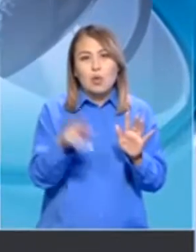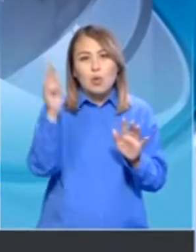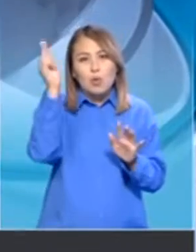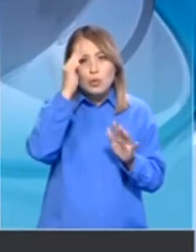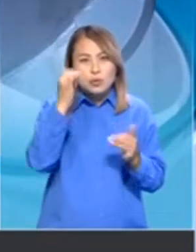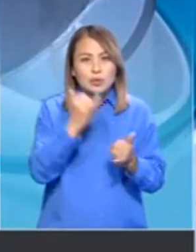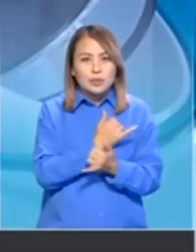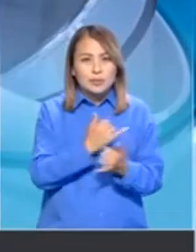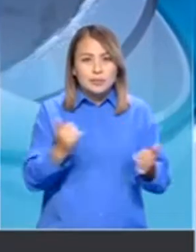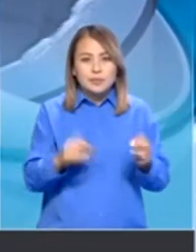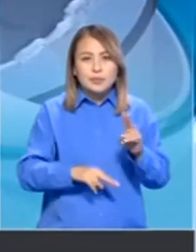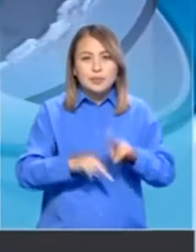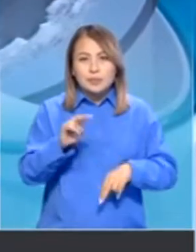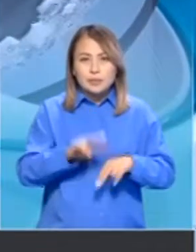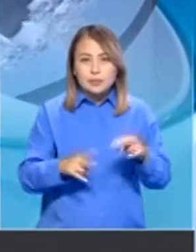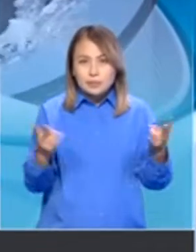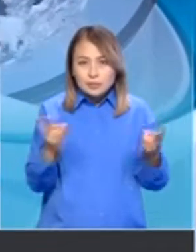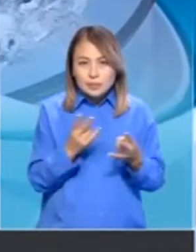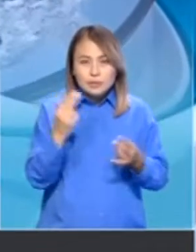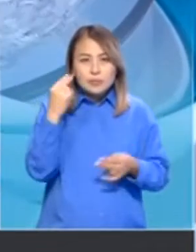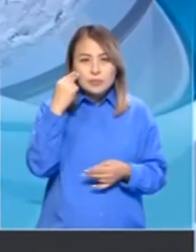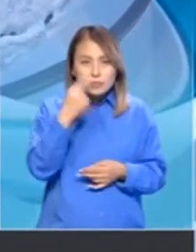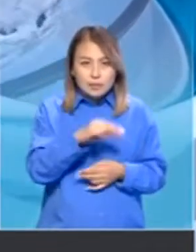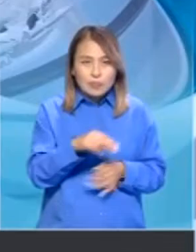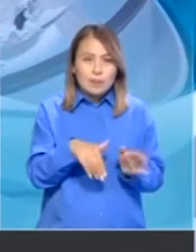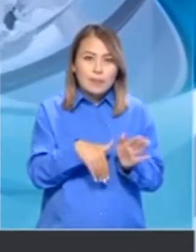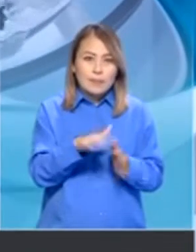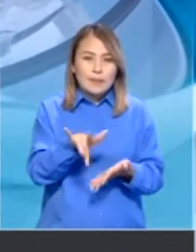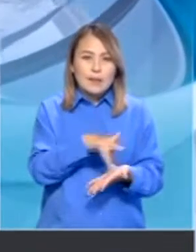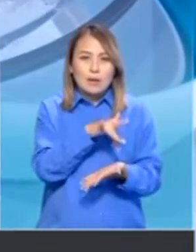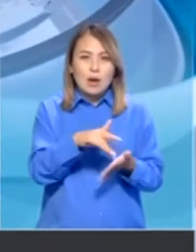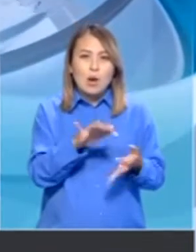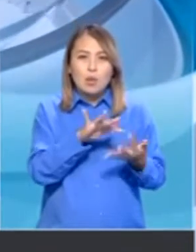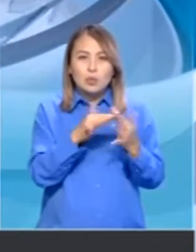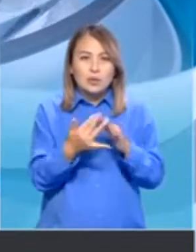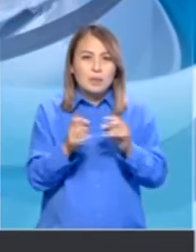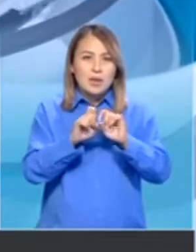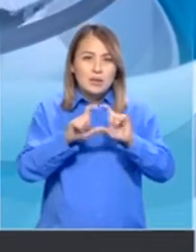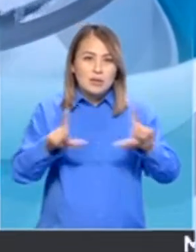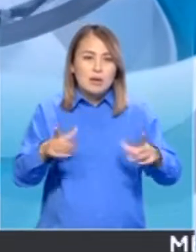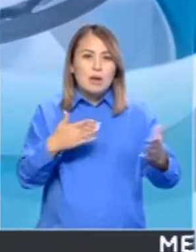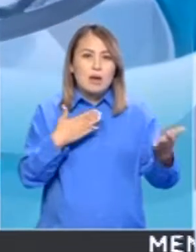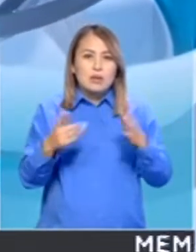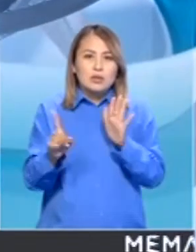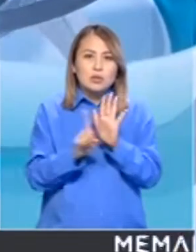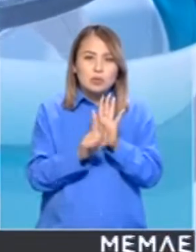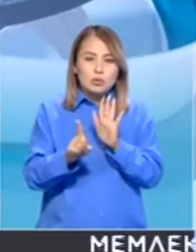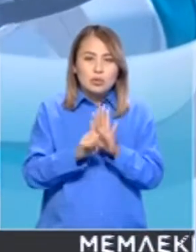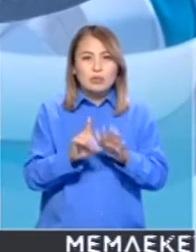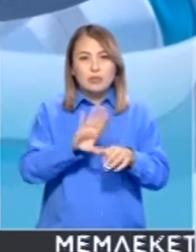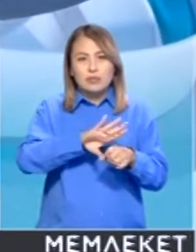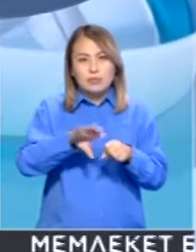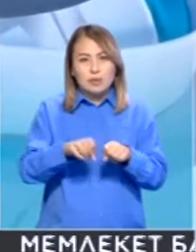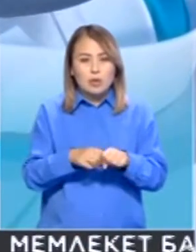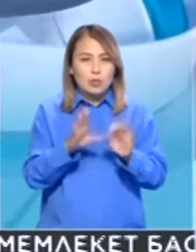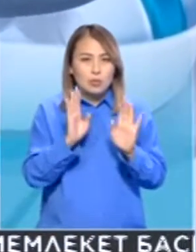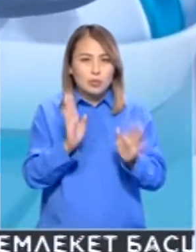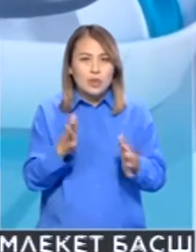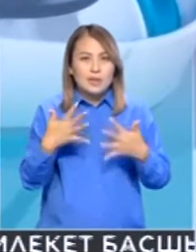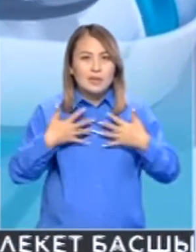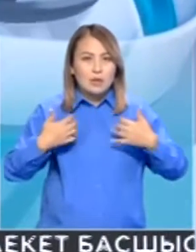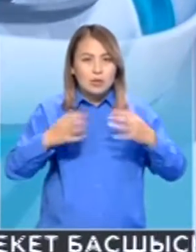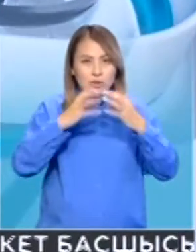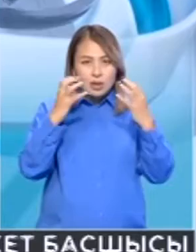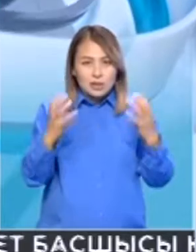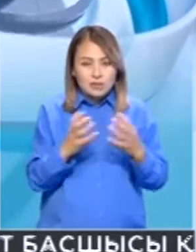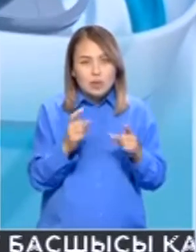оқушыға білім ұясы салынады. Әрі оқытудың сапасы артып, қалалық және ауылдық мектеп арасындағы алшақтық жойылады. Денсаулық сақтау